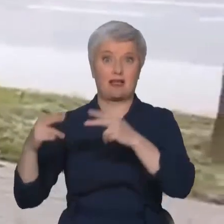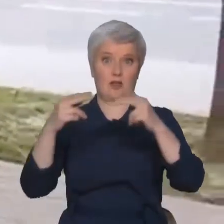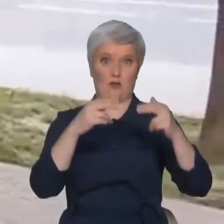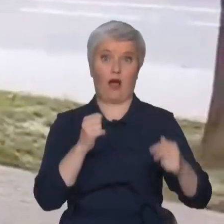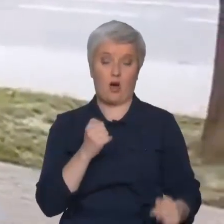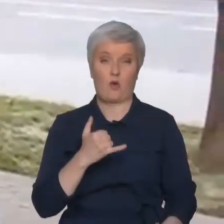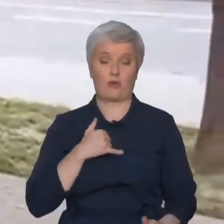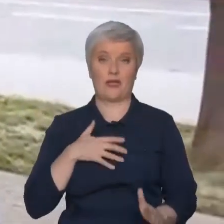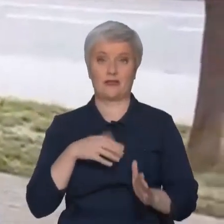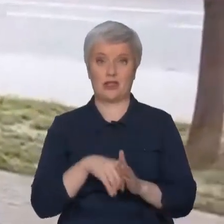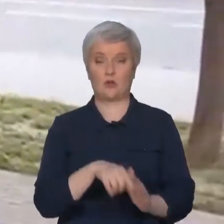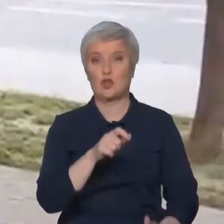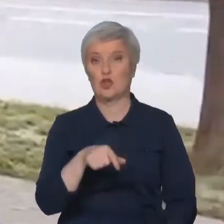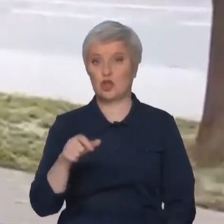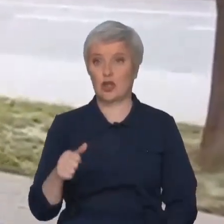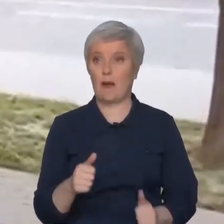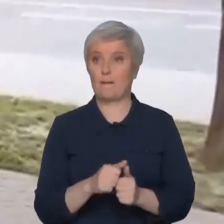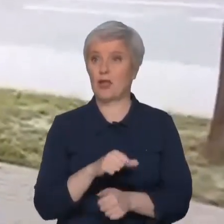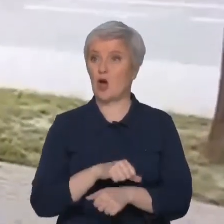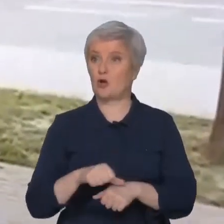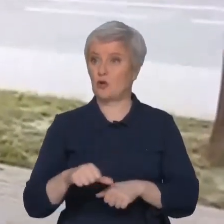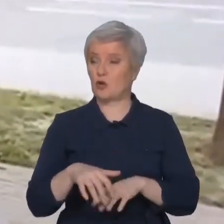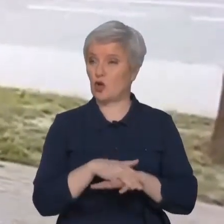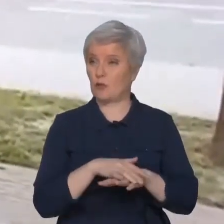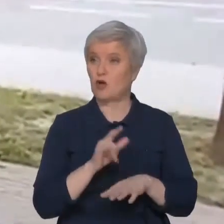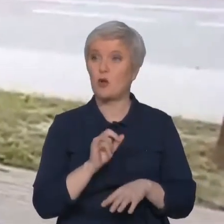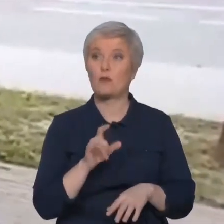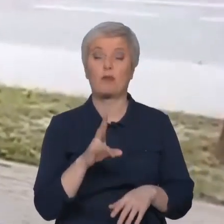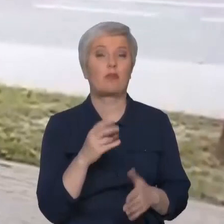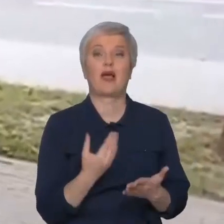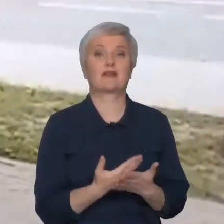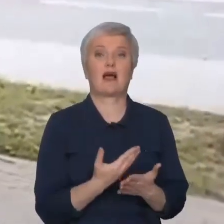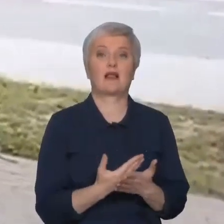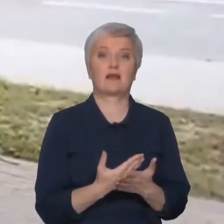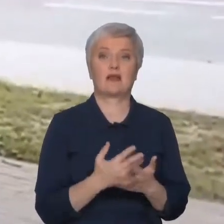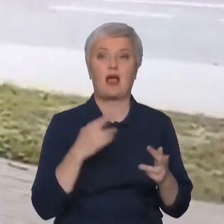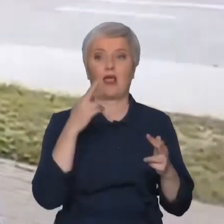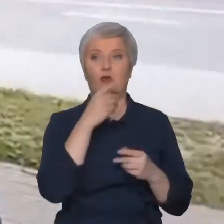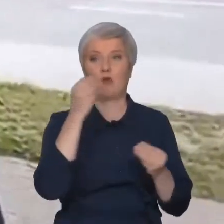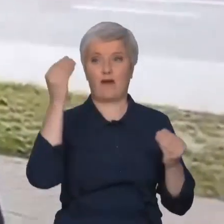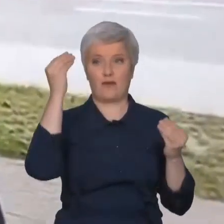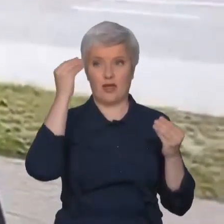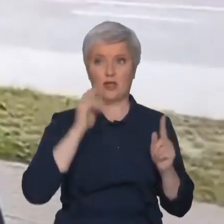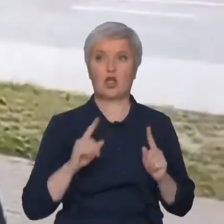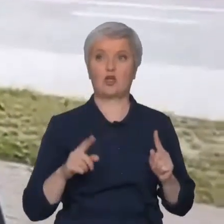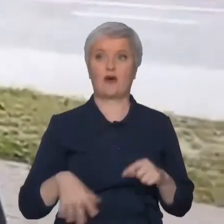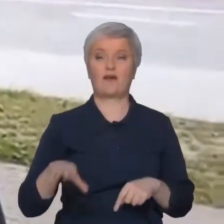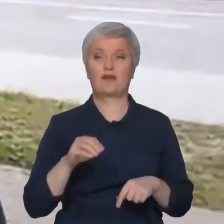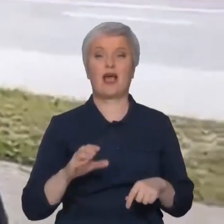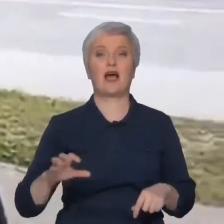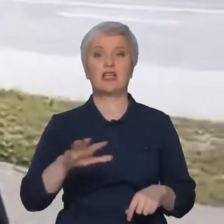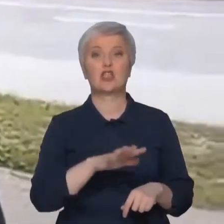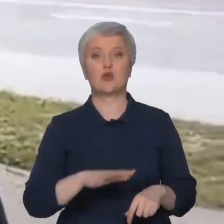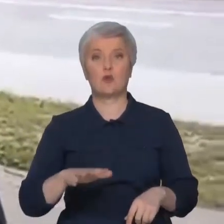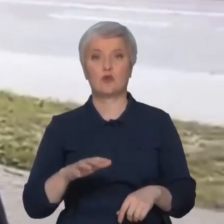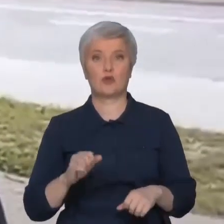гинуть жителі прикордонних громад. Але щоб у вас не здалося такого, не склалося хибного враження, що тут вся Сумщина у